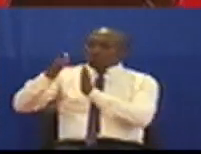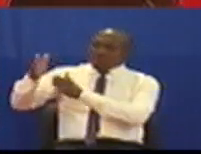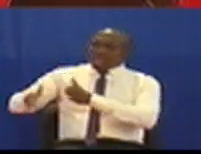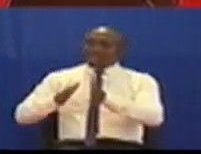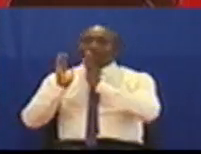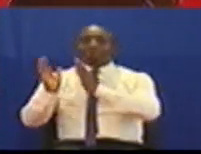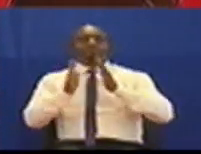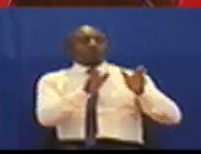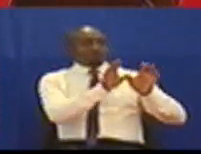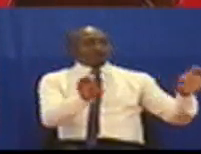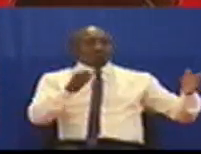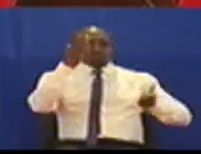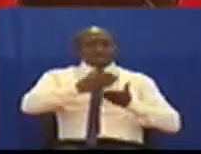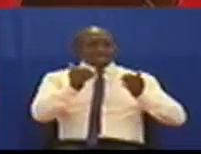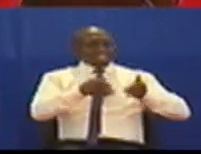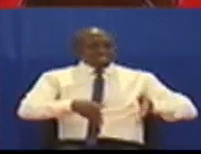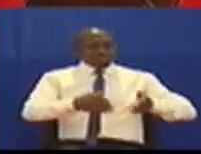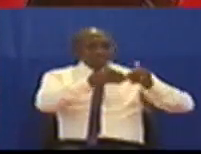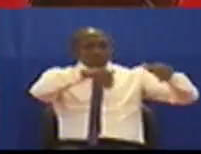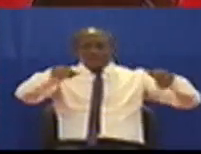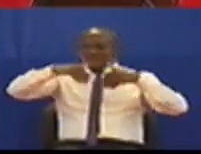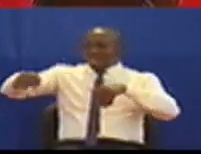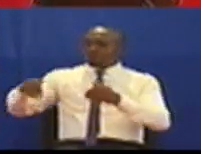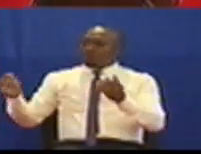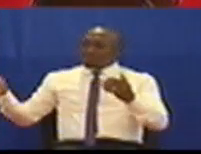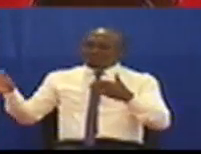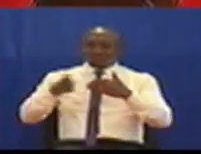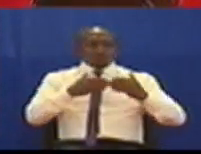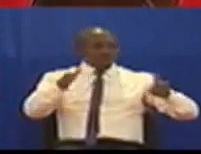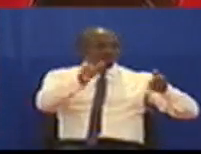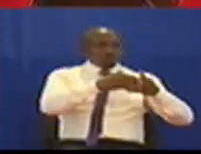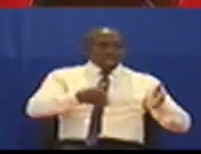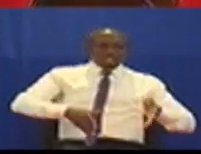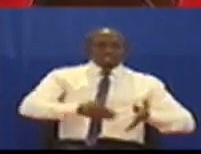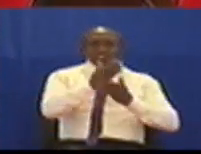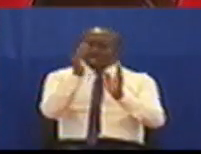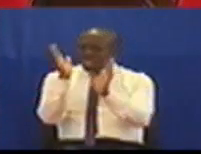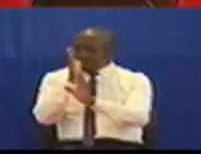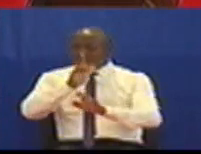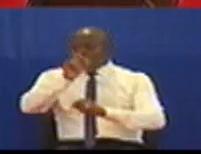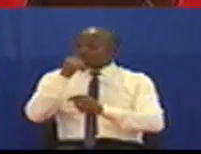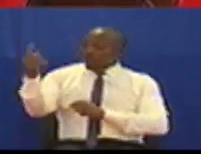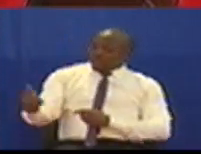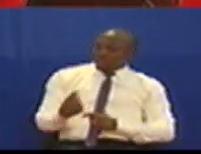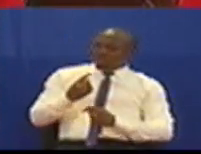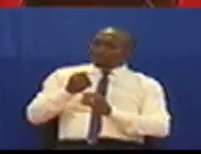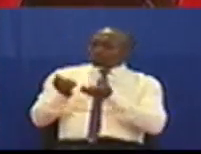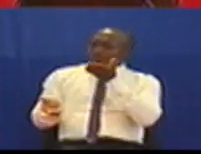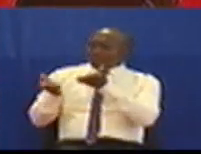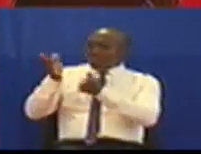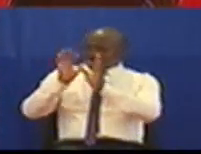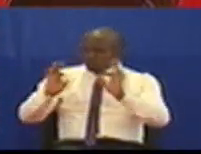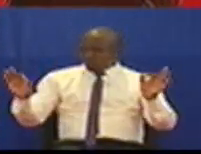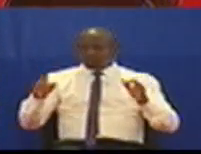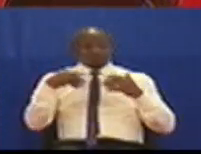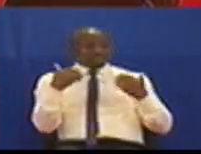kuhakikisha kwamba mipaka ile njia zote zile za panya zinazibwa na wale watu wanaoingia wanapimwa sawa sawa. Hichi kitendo ambacho kinafanywa na